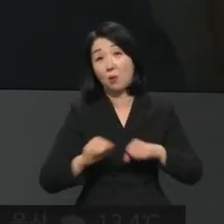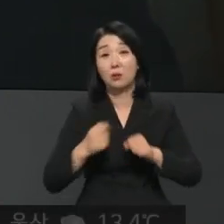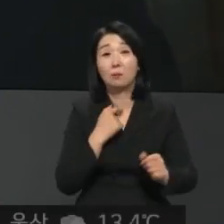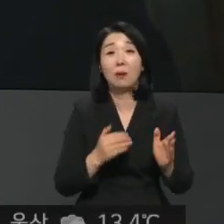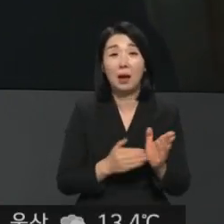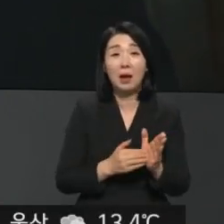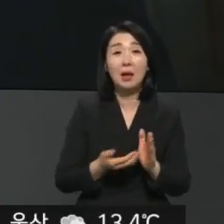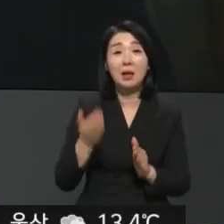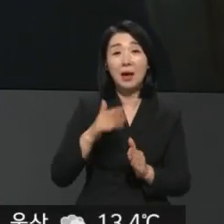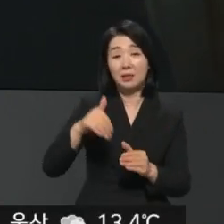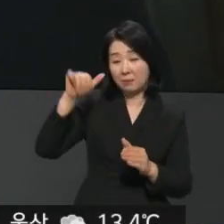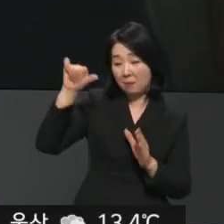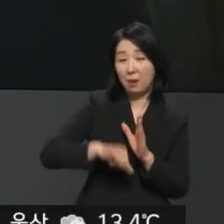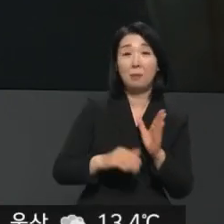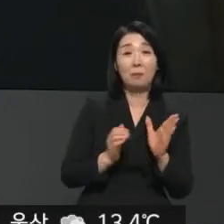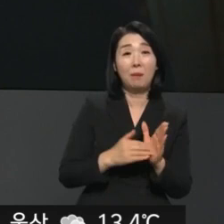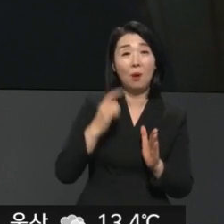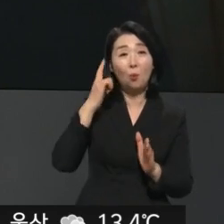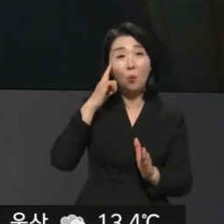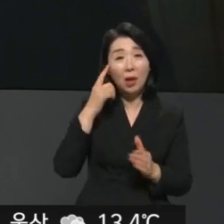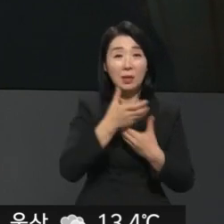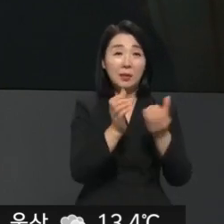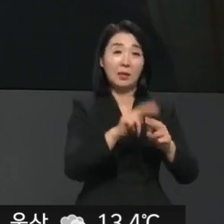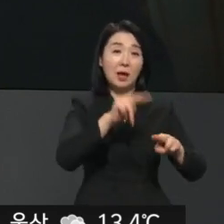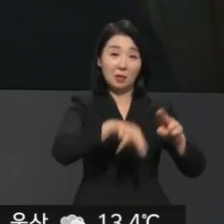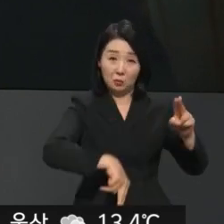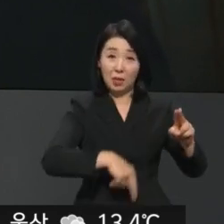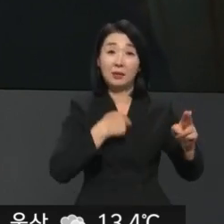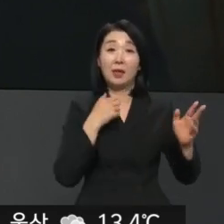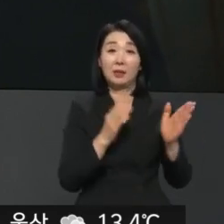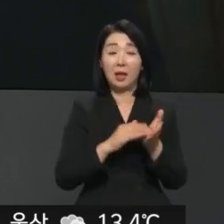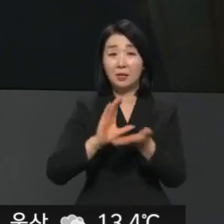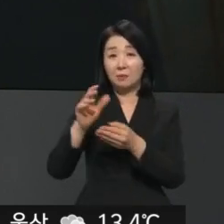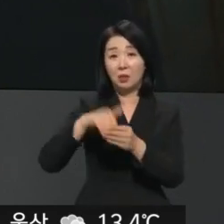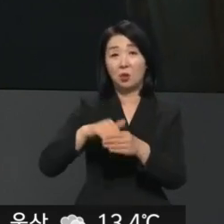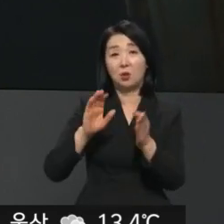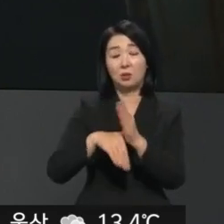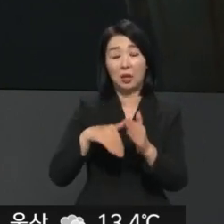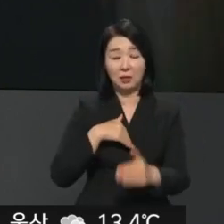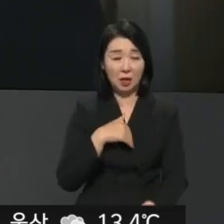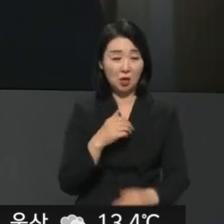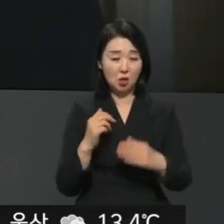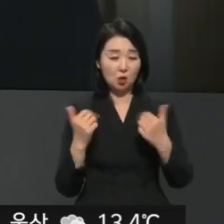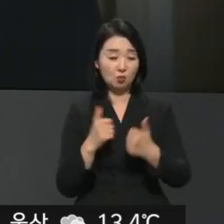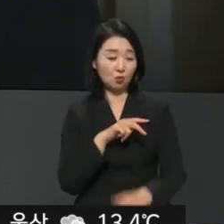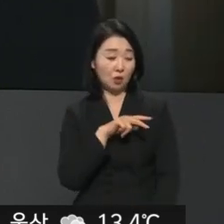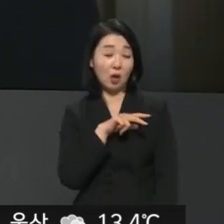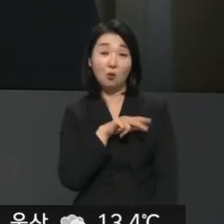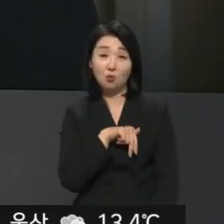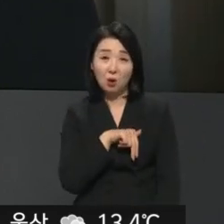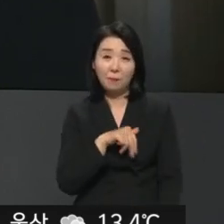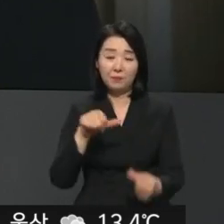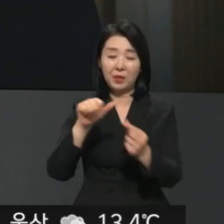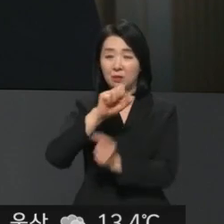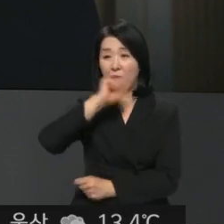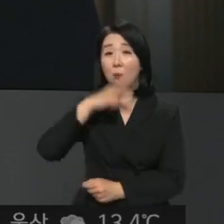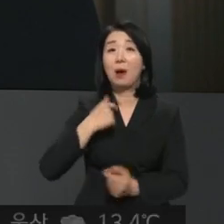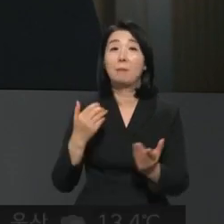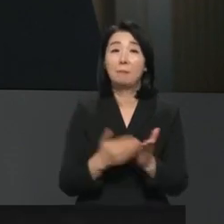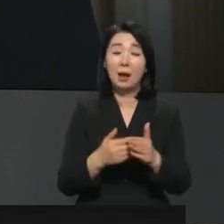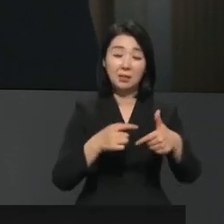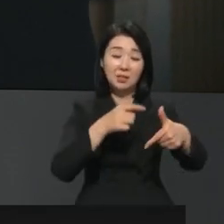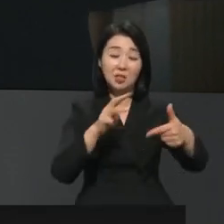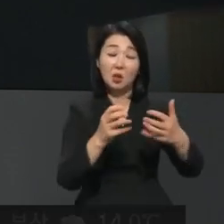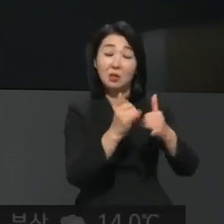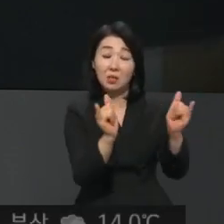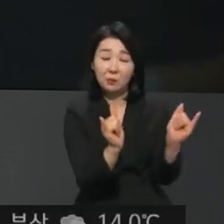미련 없이 사퇴했다. 또 지방선거 국면에선 저를 다섯 번이나 국회의원으로 뽑아주신 인천 계양구 주민들과 아쉬운